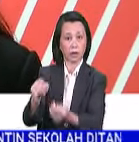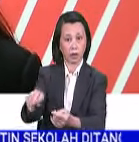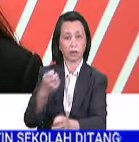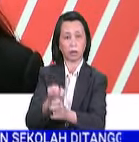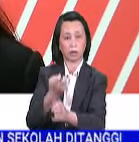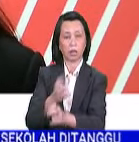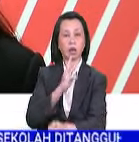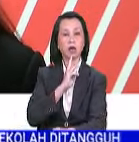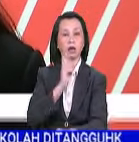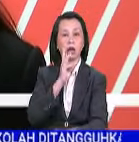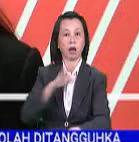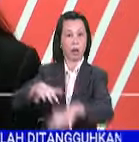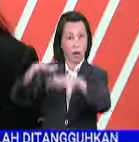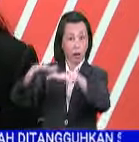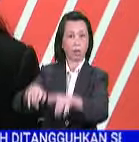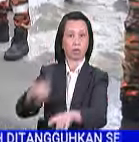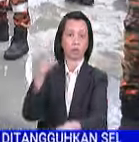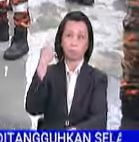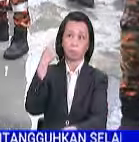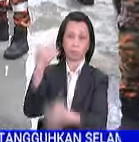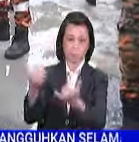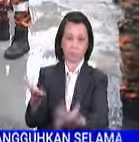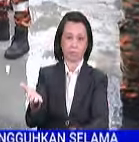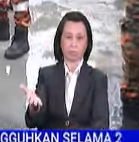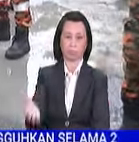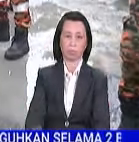yang terkesan kerana banjir seperti banjir baru-baru ini.